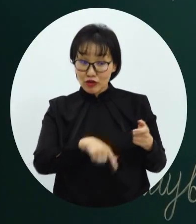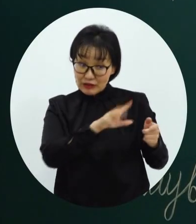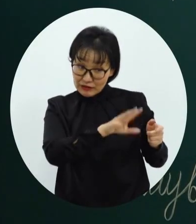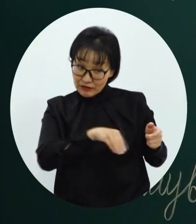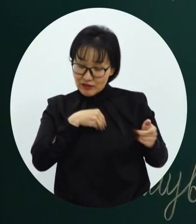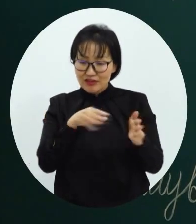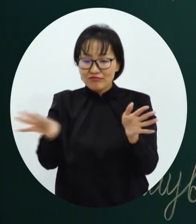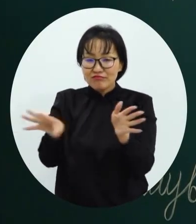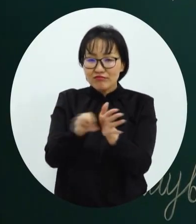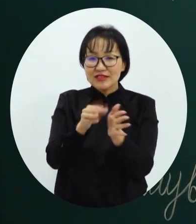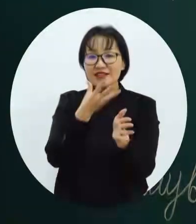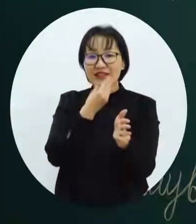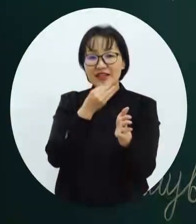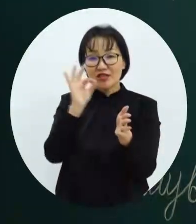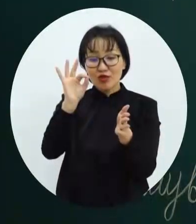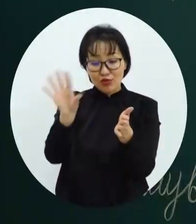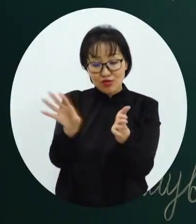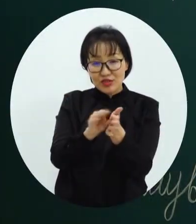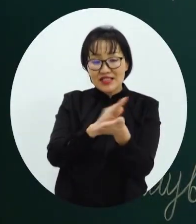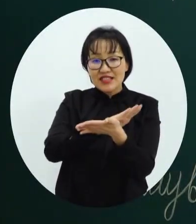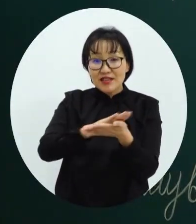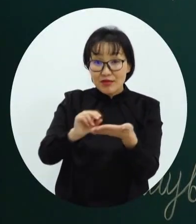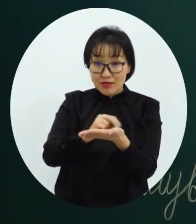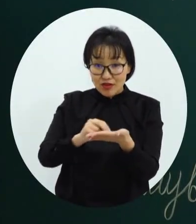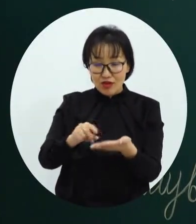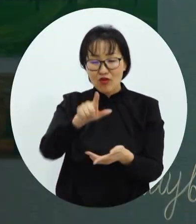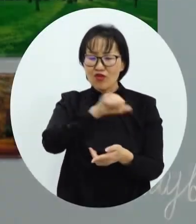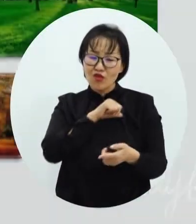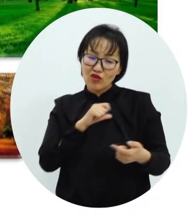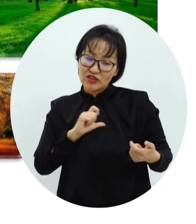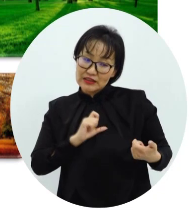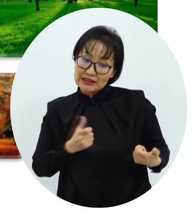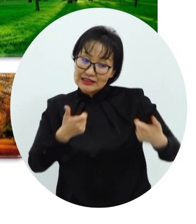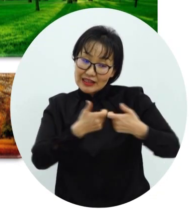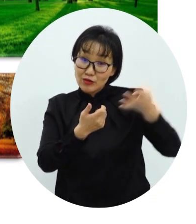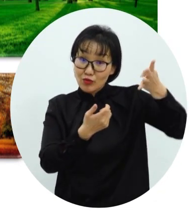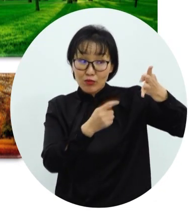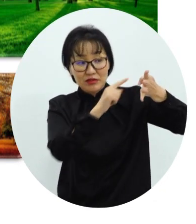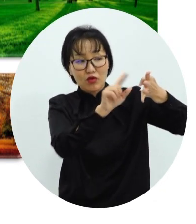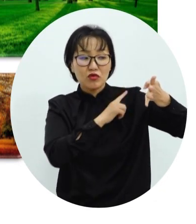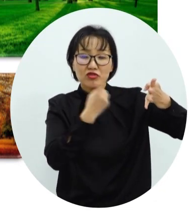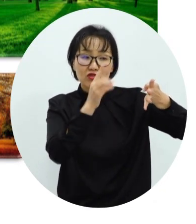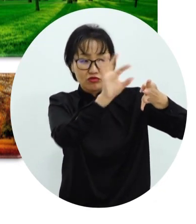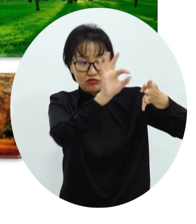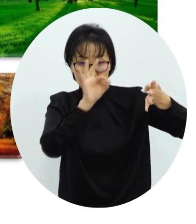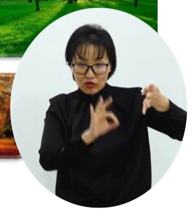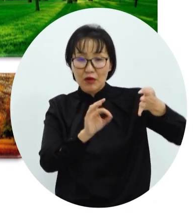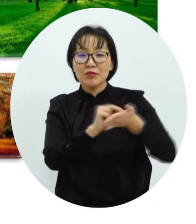цэвэр хичээнгүй бичиж авъя. Зөвхөн нэг бодгоо, өөр таалагдсан нэг бодгоо хичээнгүй бичээрэй хүүхдүүдээ.